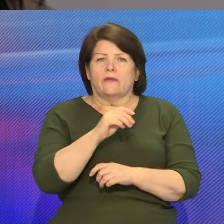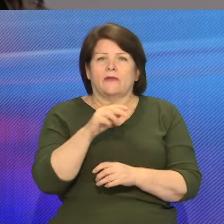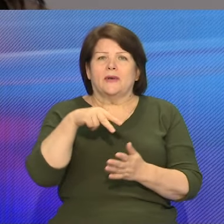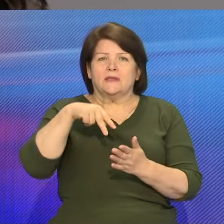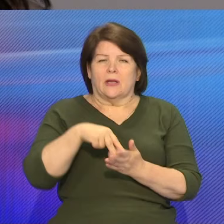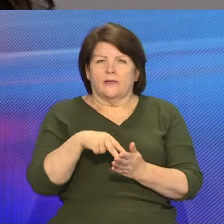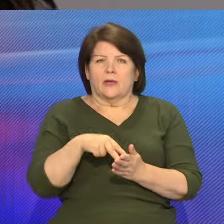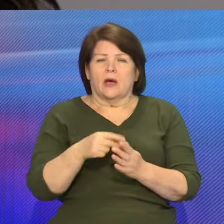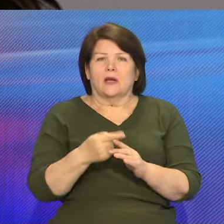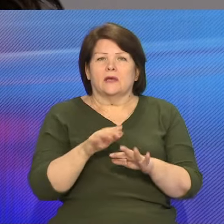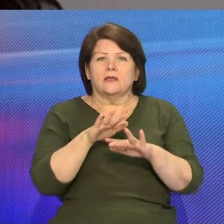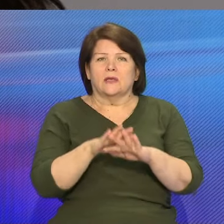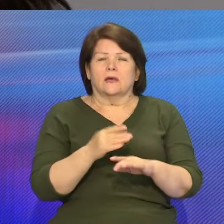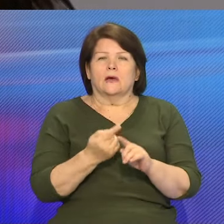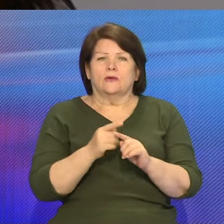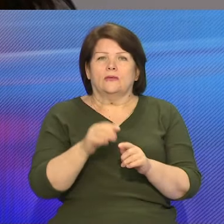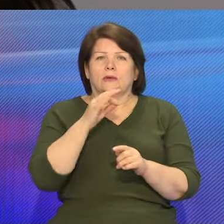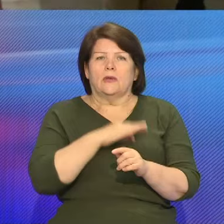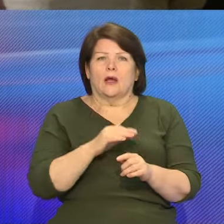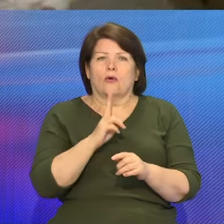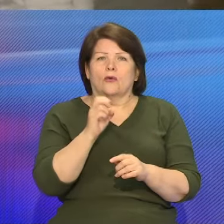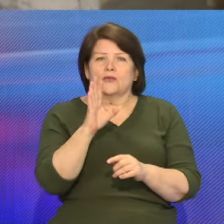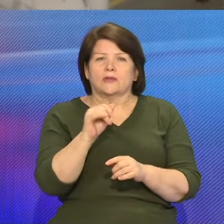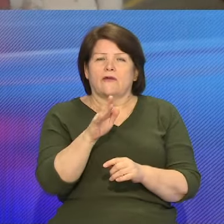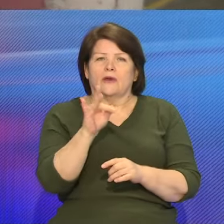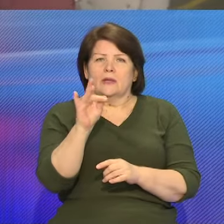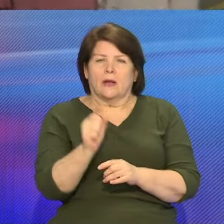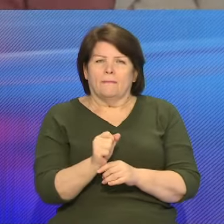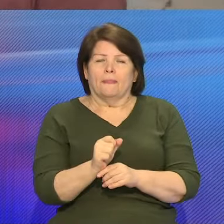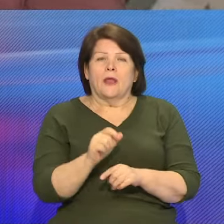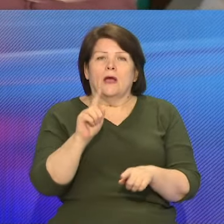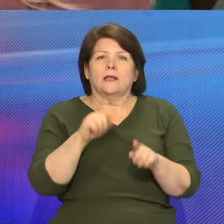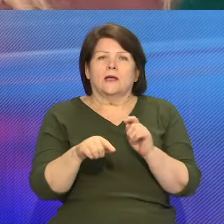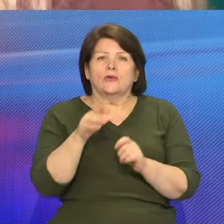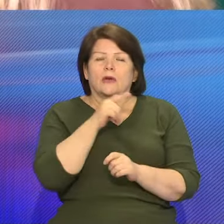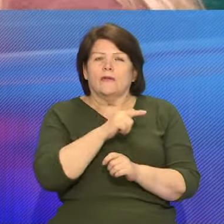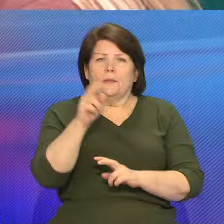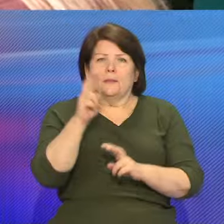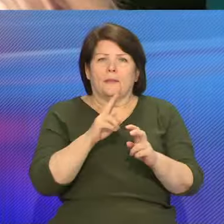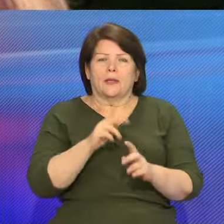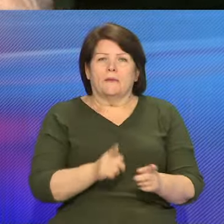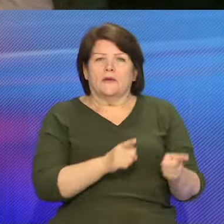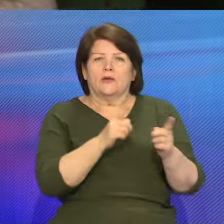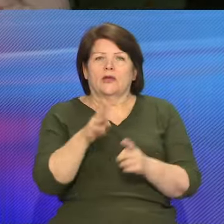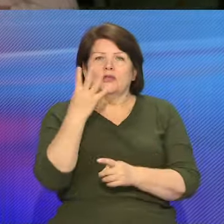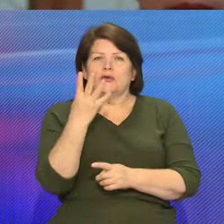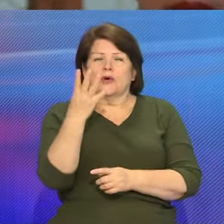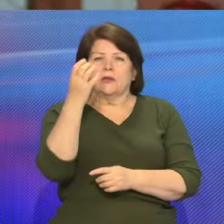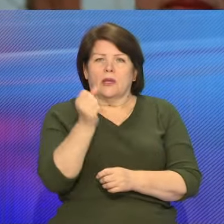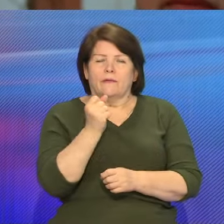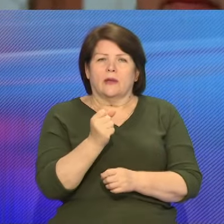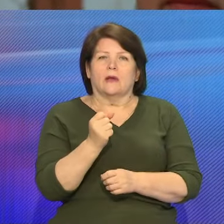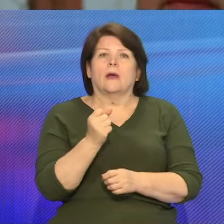сетка, которая используется у нас для корпуса фильтра. Некаторы час фільтр быў пераведзены на 4-дзённы рэжым працы і толькі ў